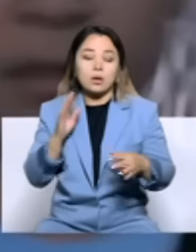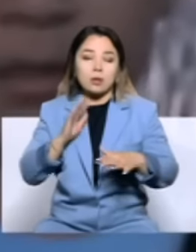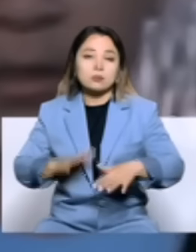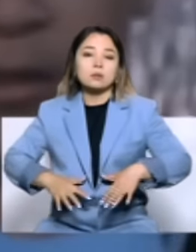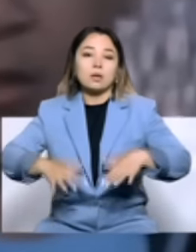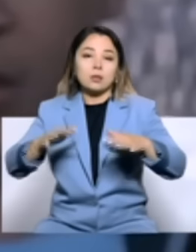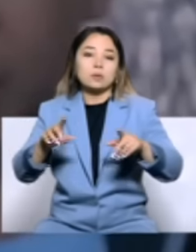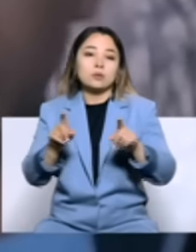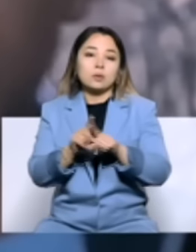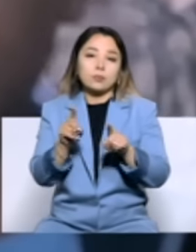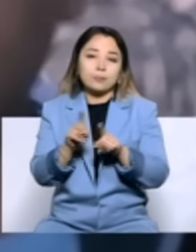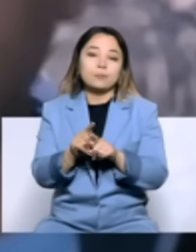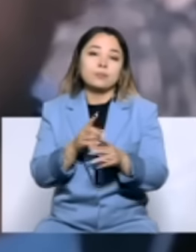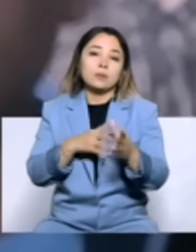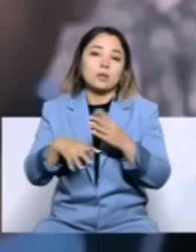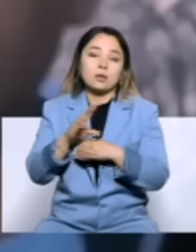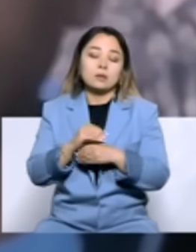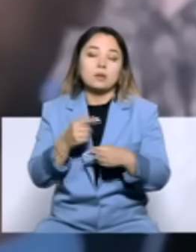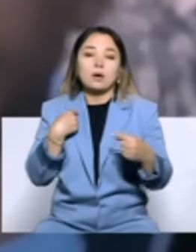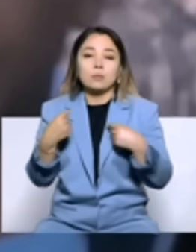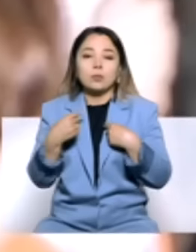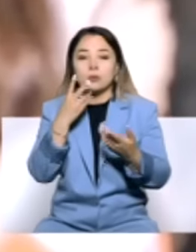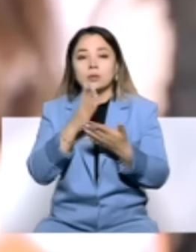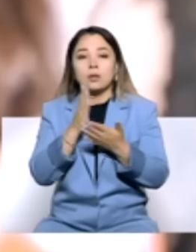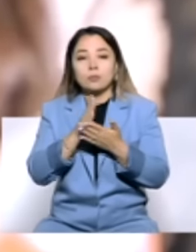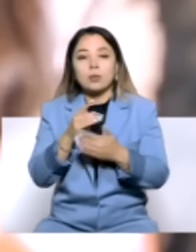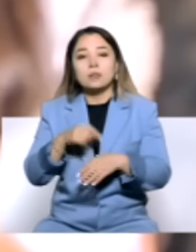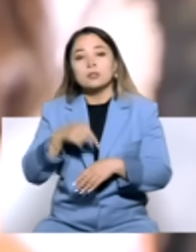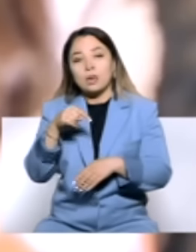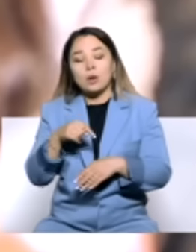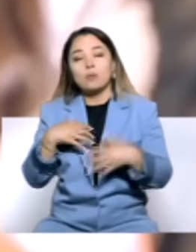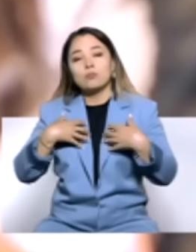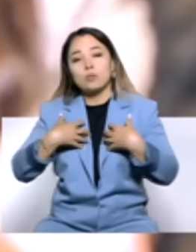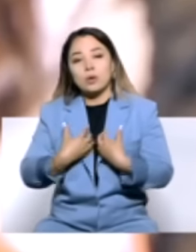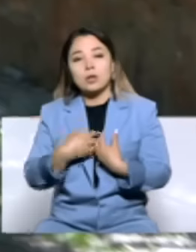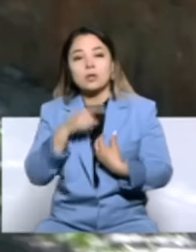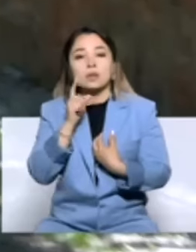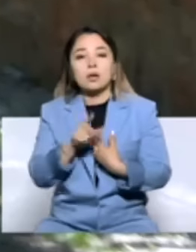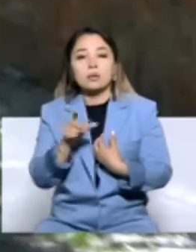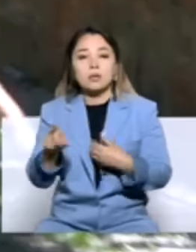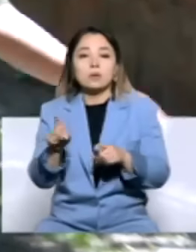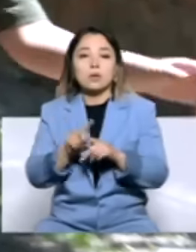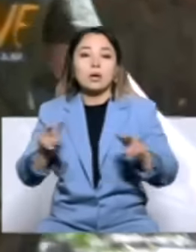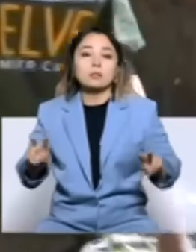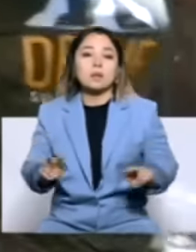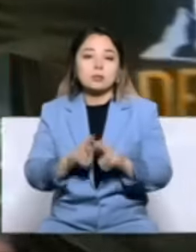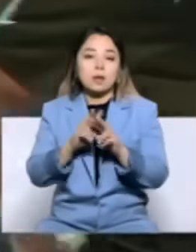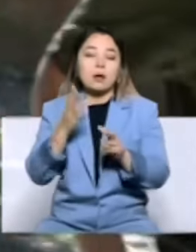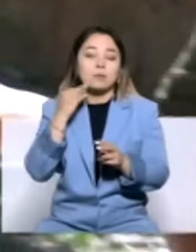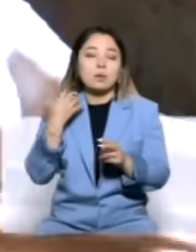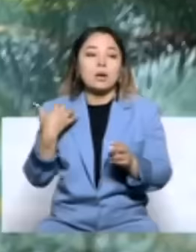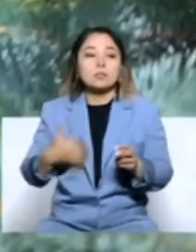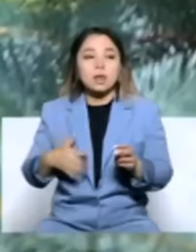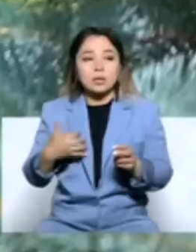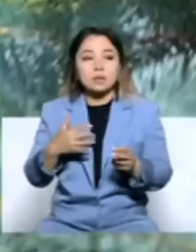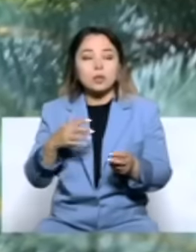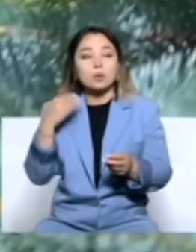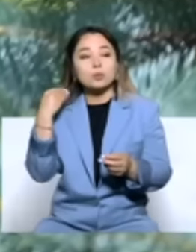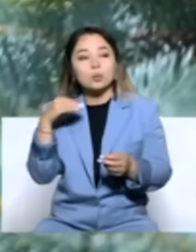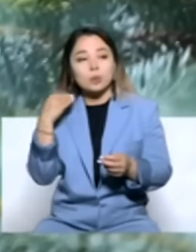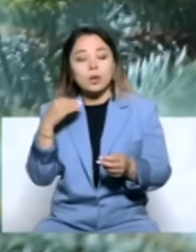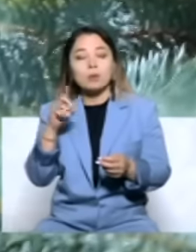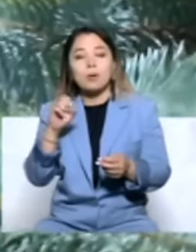су тасқынының бар азабын көрген, сезінген, мұңайған жасөспірімдер Астана, Алматы, Тараз,